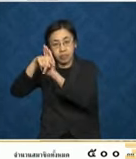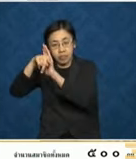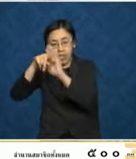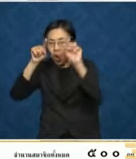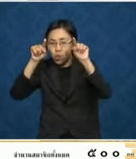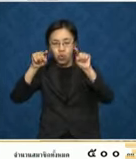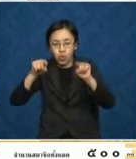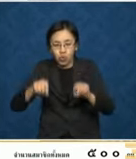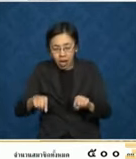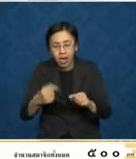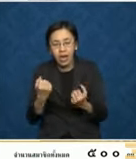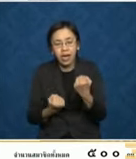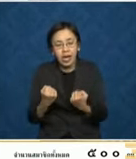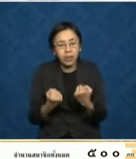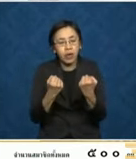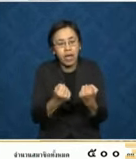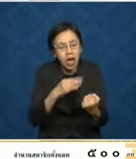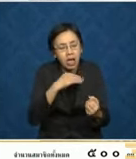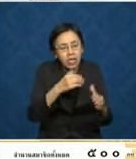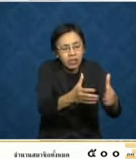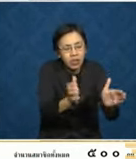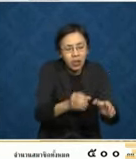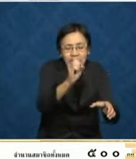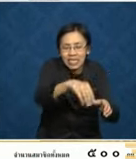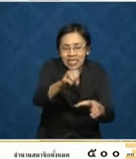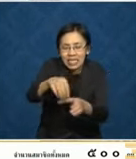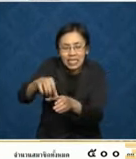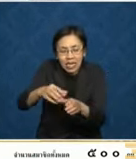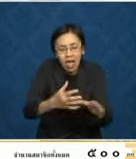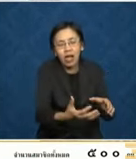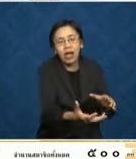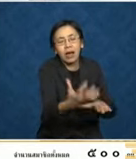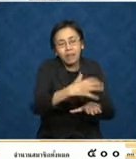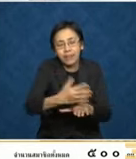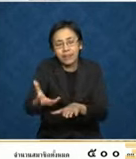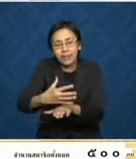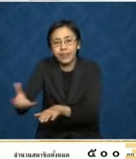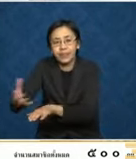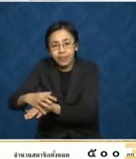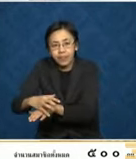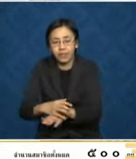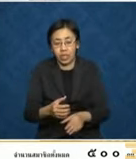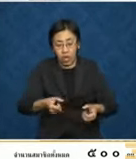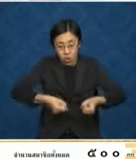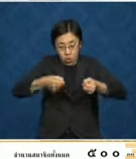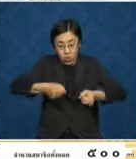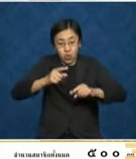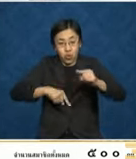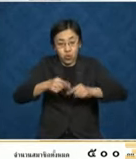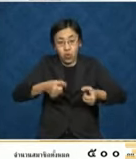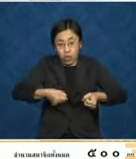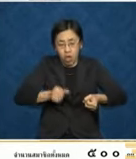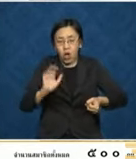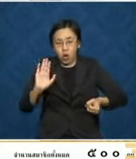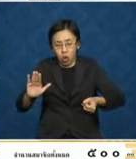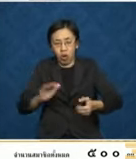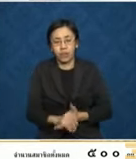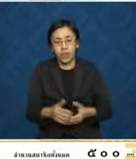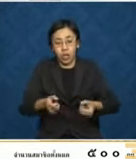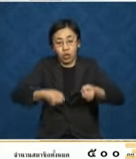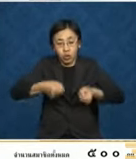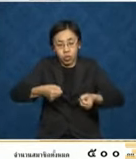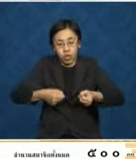ขยะครัวเรือนก็จะเป็นขยะทั่วไปค่ะขยะเปียกโดยจะมีการบังคับให้ใช้ถุงที่ทางเทศบาลกำหนดไว้นะคะก็จะมีค่